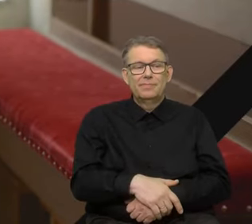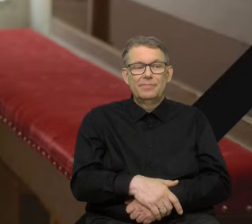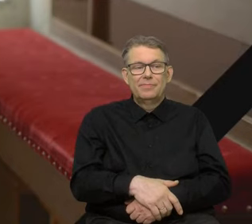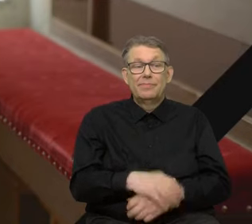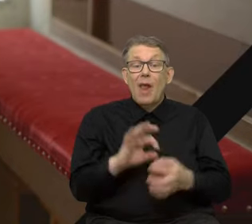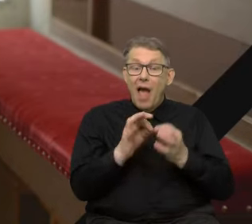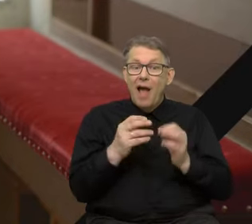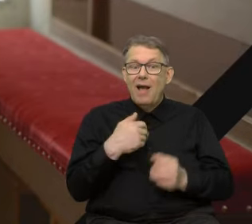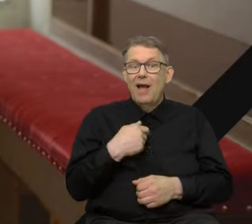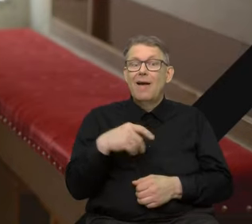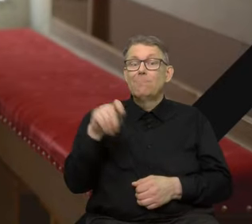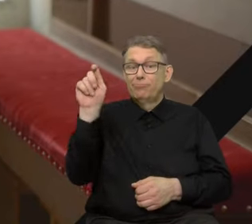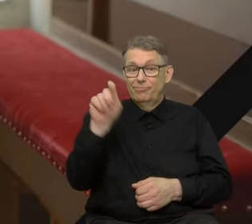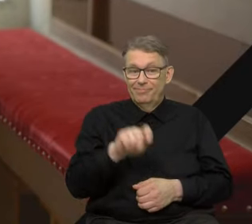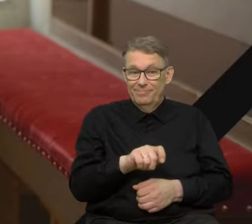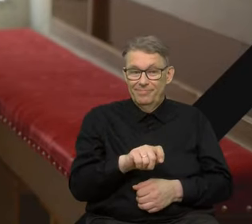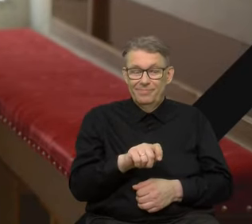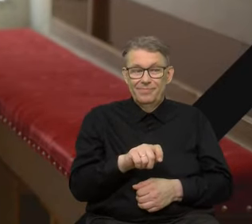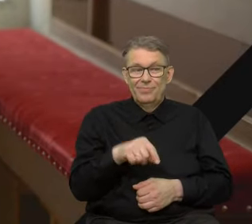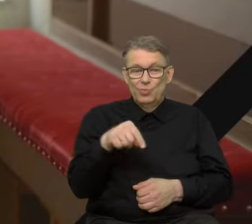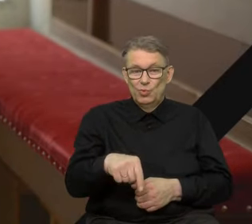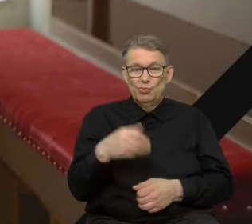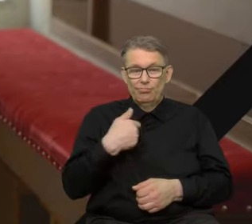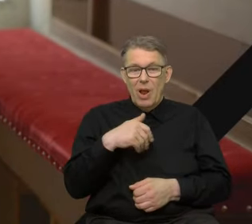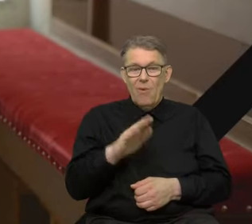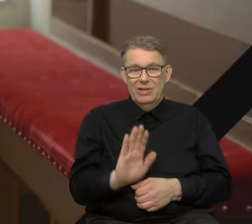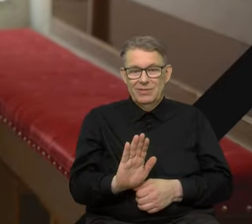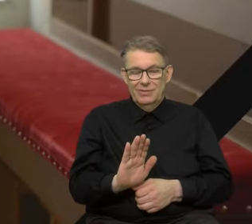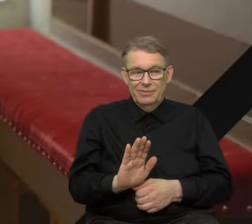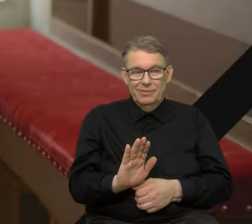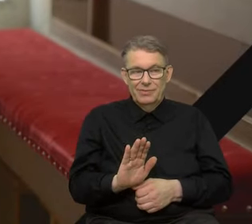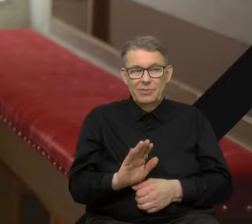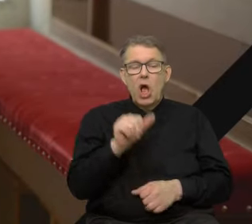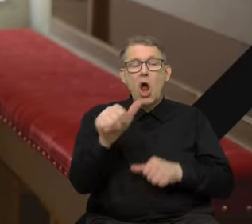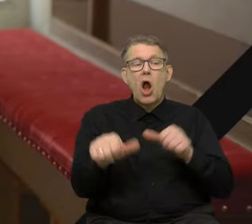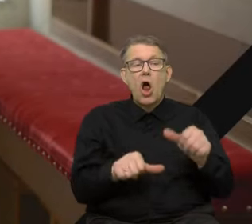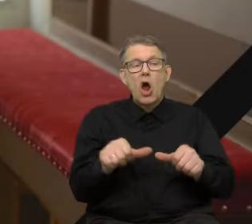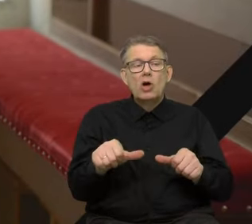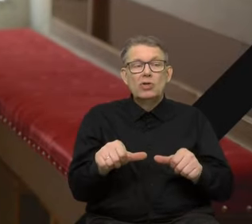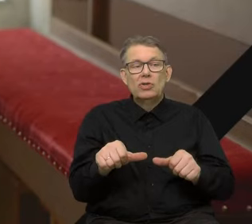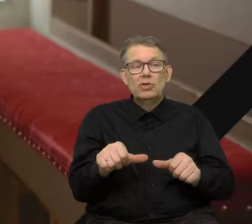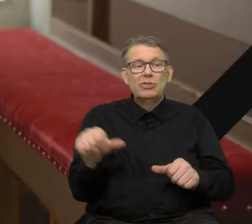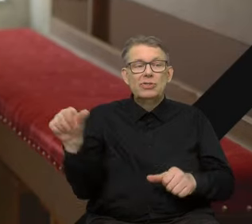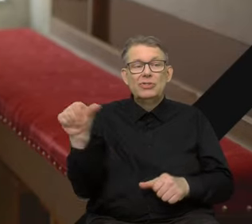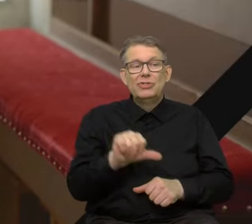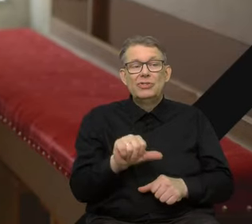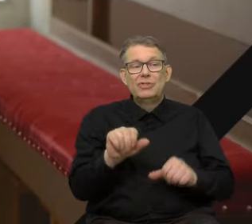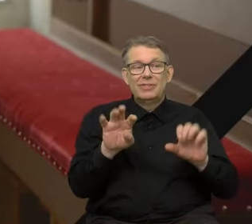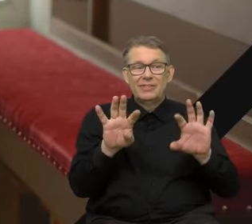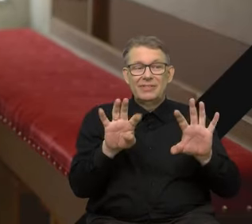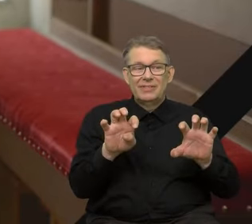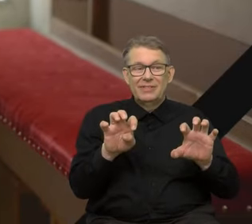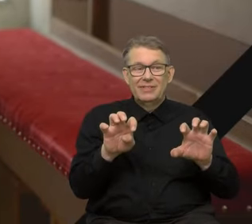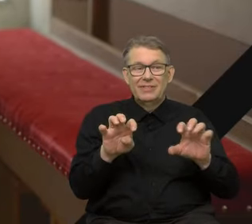Gdy przybyłem do Białegostoku w roku